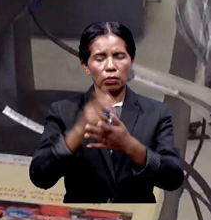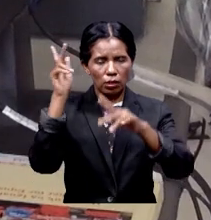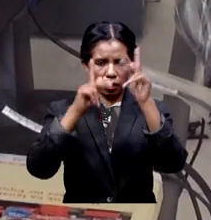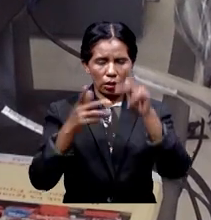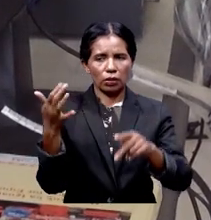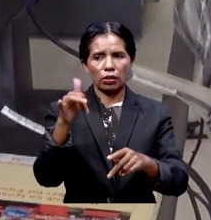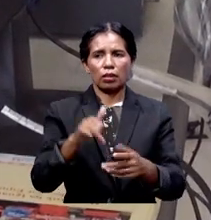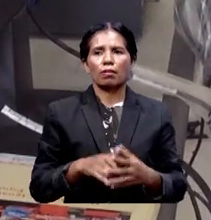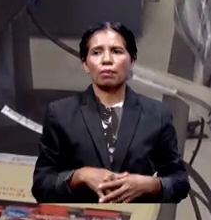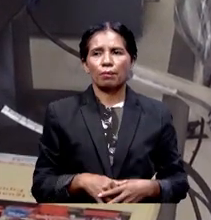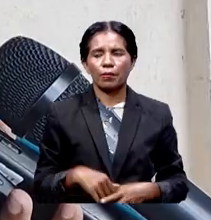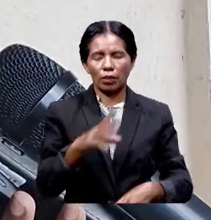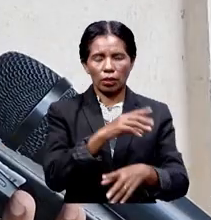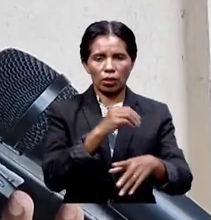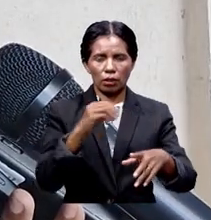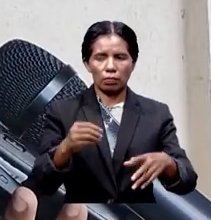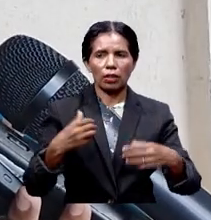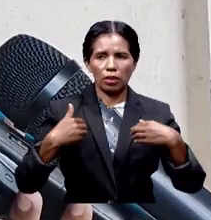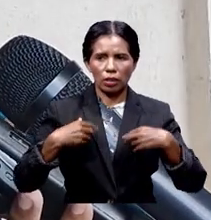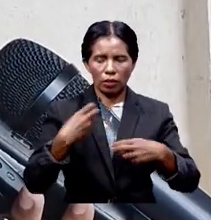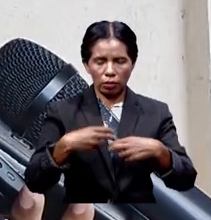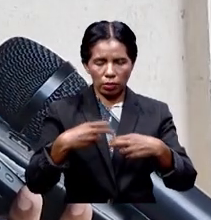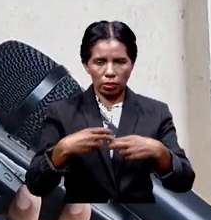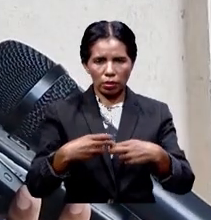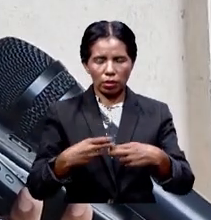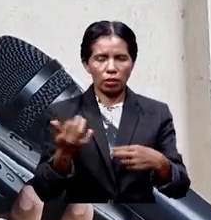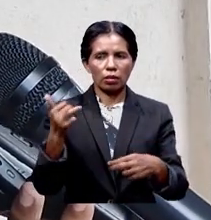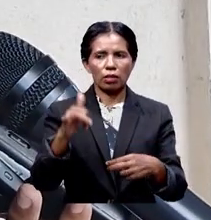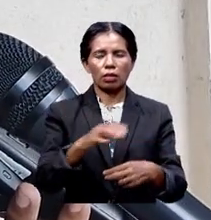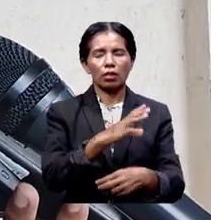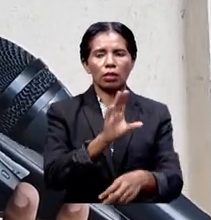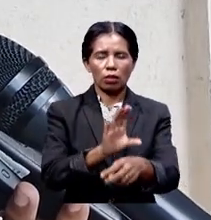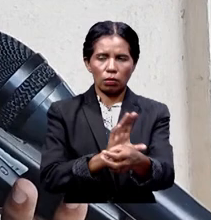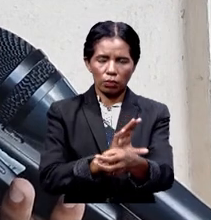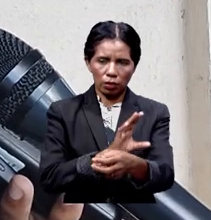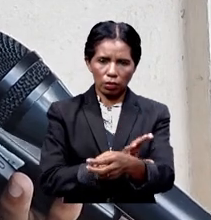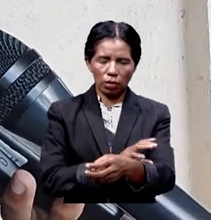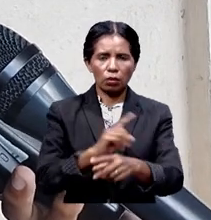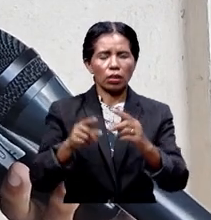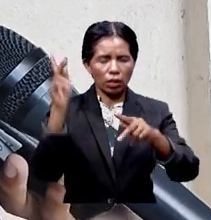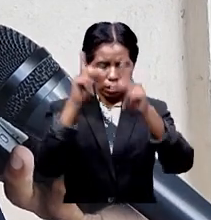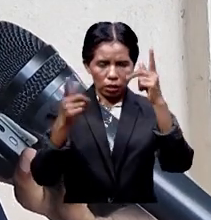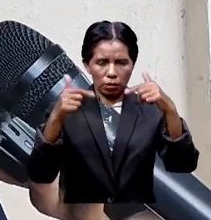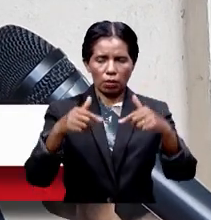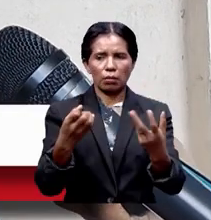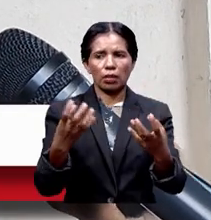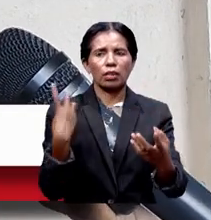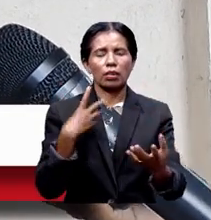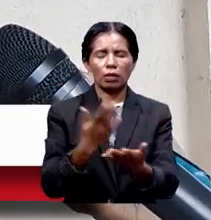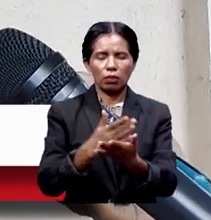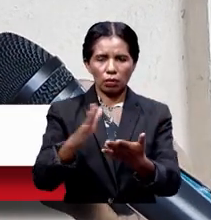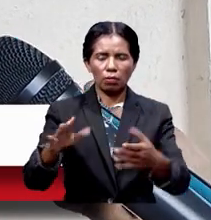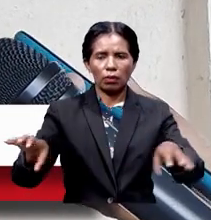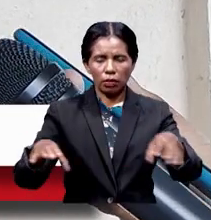So, nomos orang tahu gitu ya difikudar rumah liliu itunya komputer or, orang ira kasu mai barak aita tu sirat faham alba